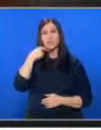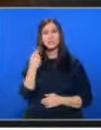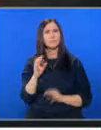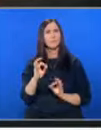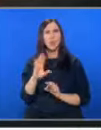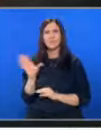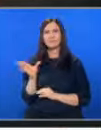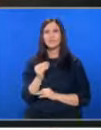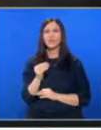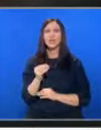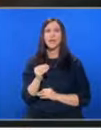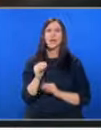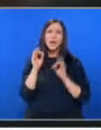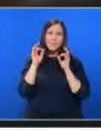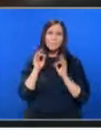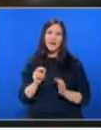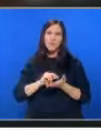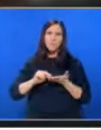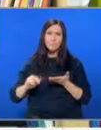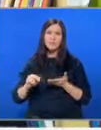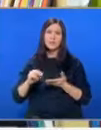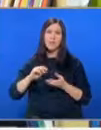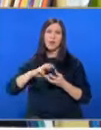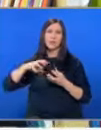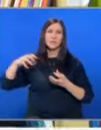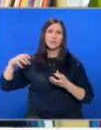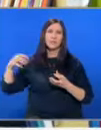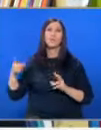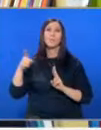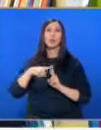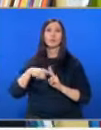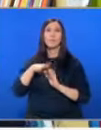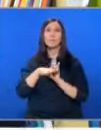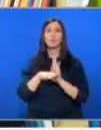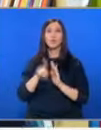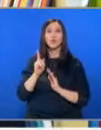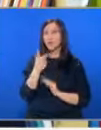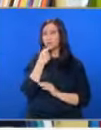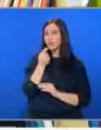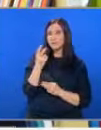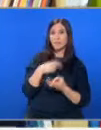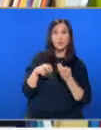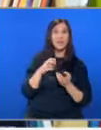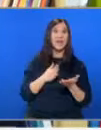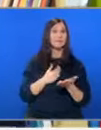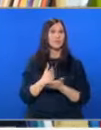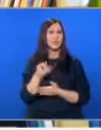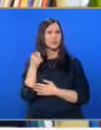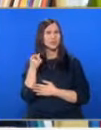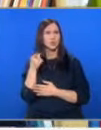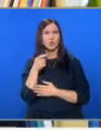т.е. всички правописни, граматични и пунктуационни правила, чието познаване се проверява чрез